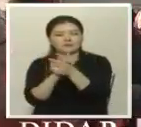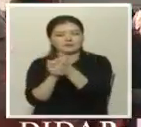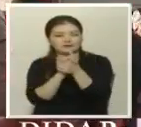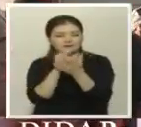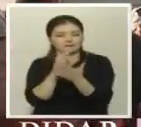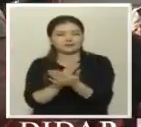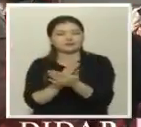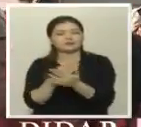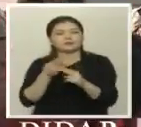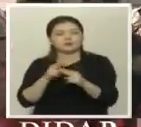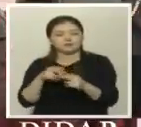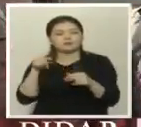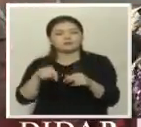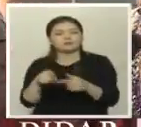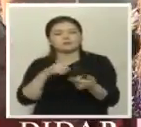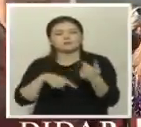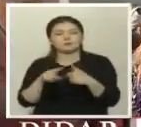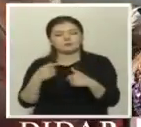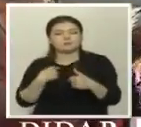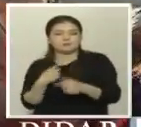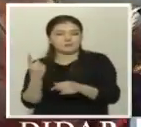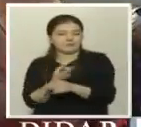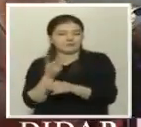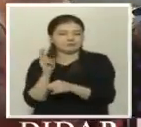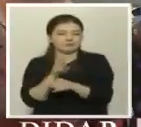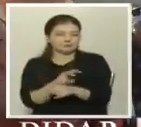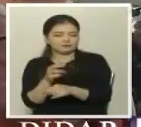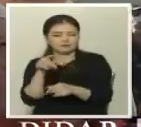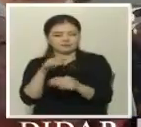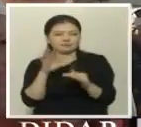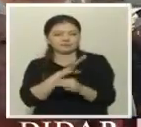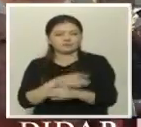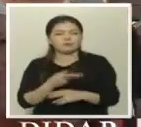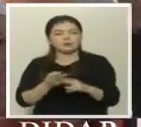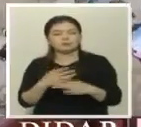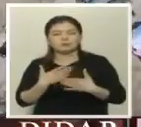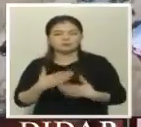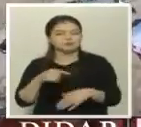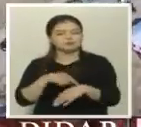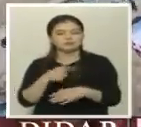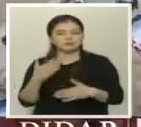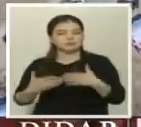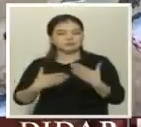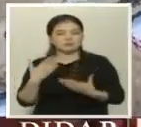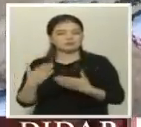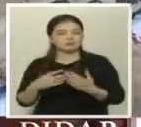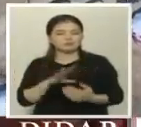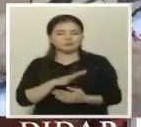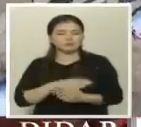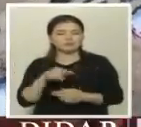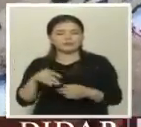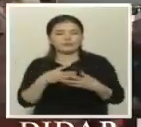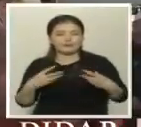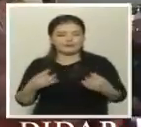и другим народам Это мой первый Визит на такой праздник настроение просто отличное хочу выразить огромную благодарность за организацию такого